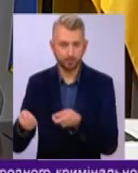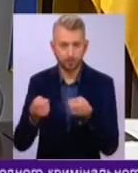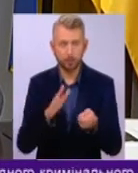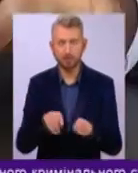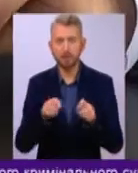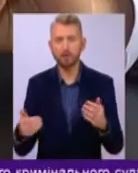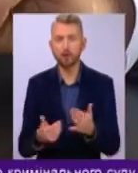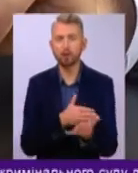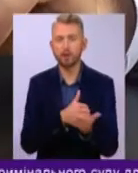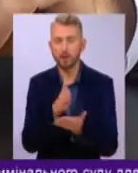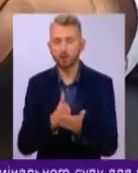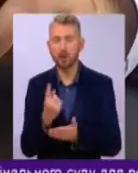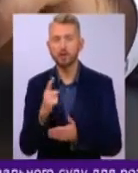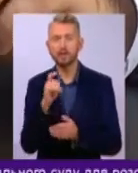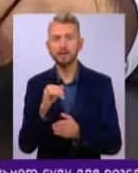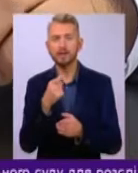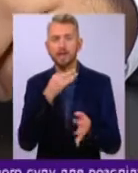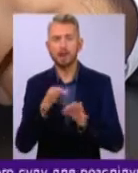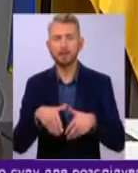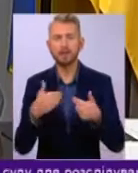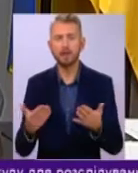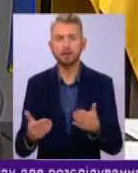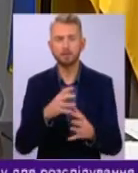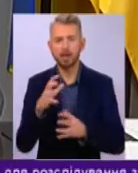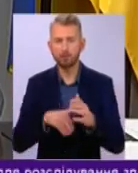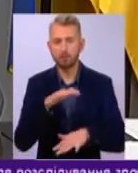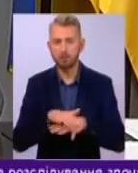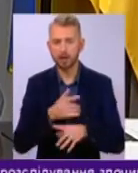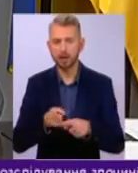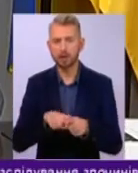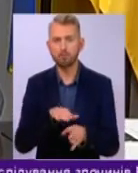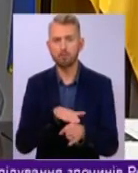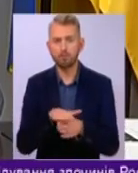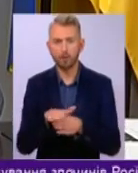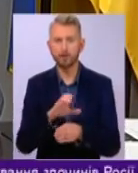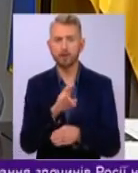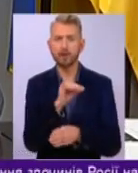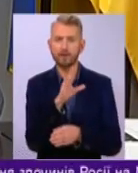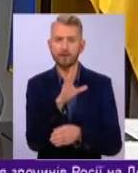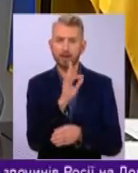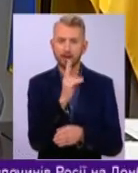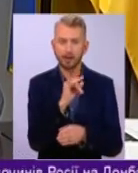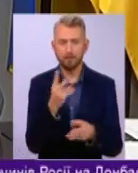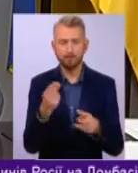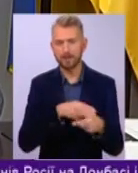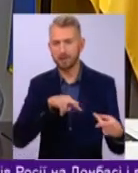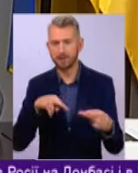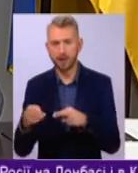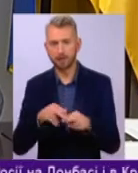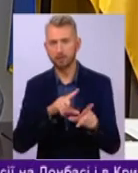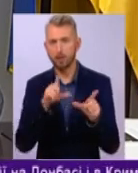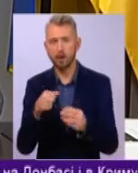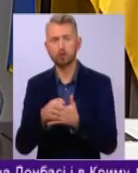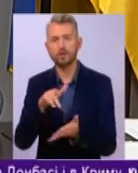відкривати новий маршрут. Один із рекомендацій Мирового банку – це повністю снівок без пересадки доїхати до